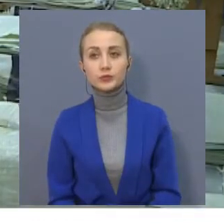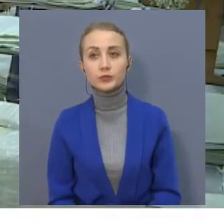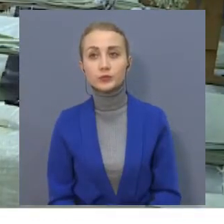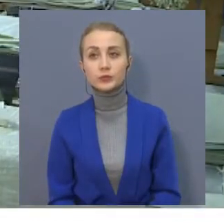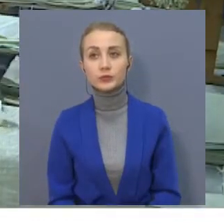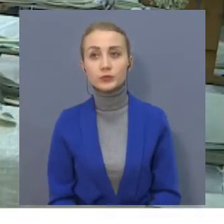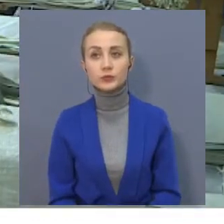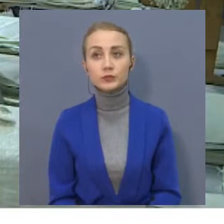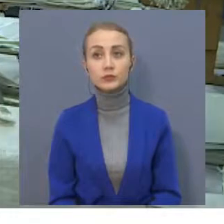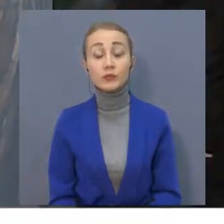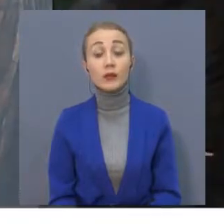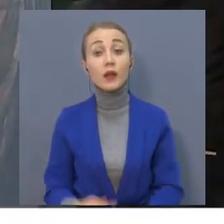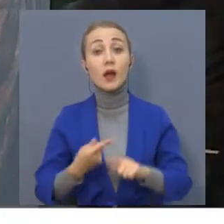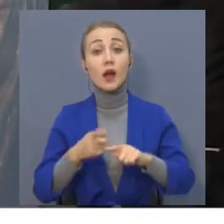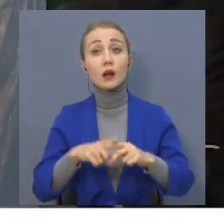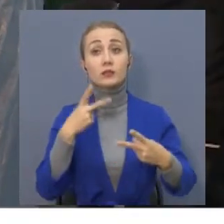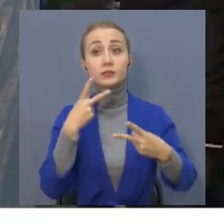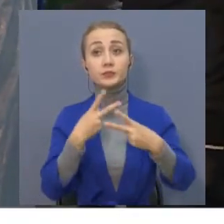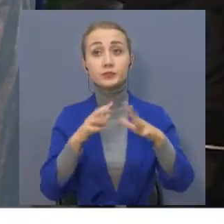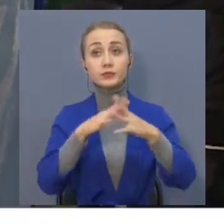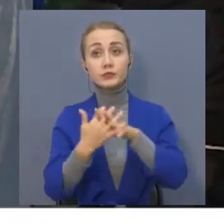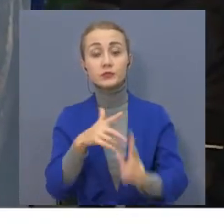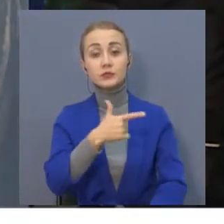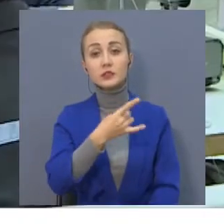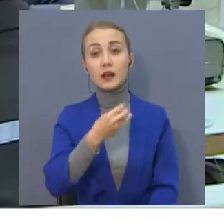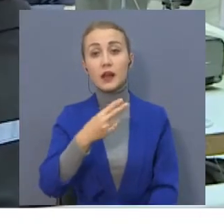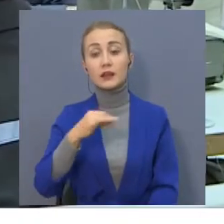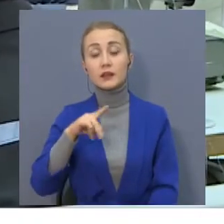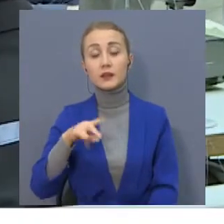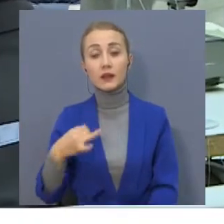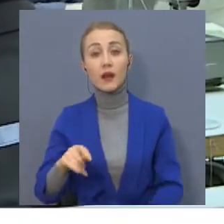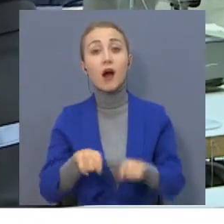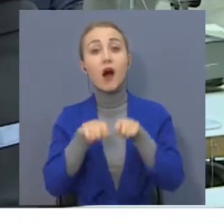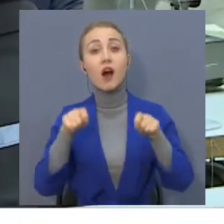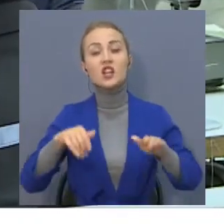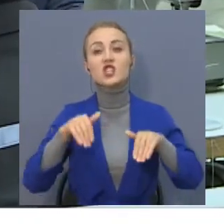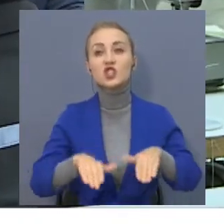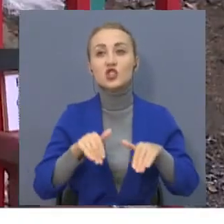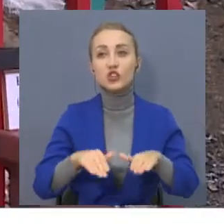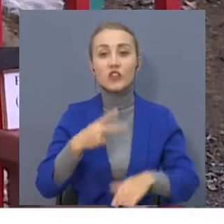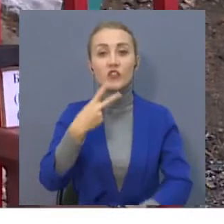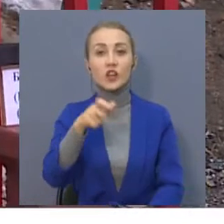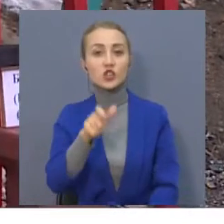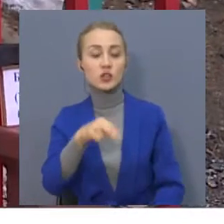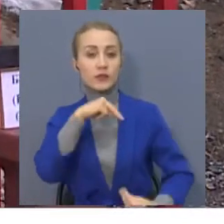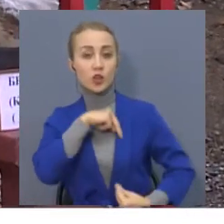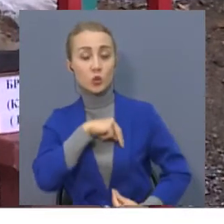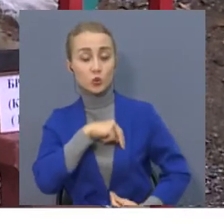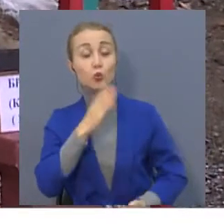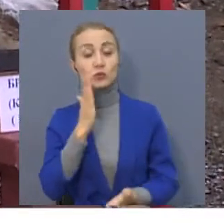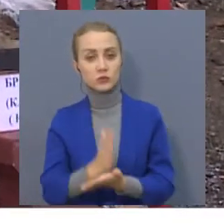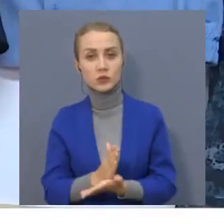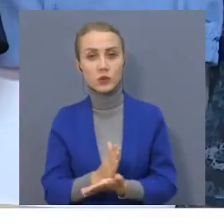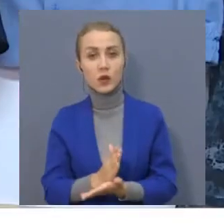Жуырда Гранитный түрмесінде 20 орындық тігін цех ашылыпты. Ісі өрге басса, нысанда 50 адам еңбекпен қамтылады. Бұдан бөлек абақты аумағында